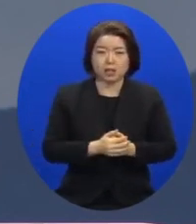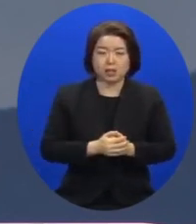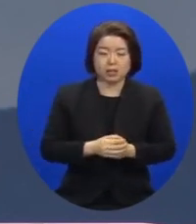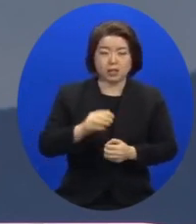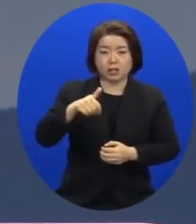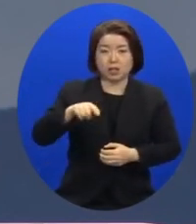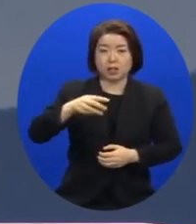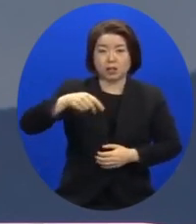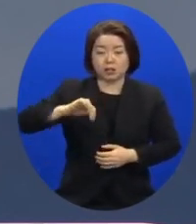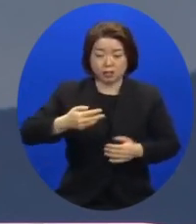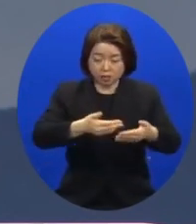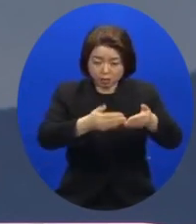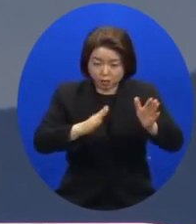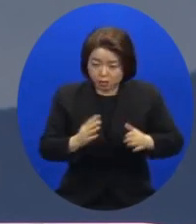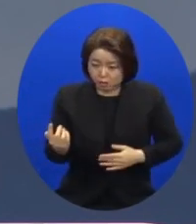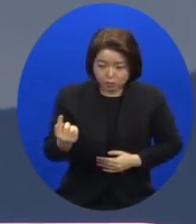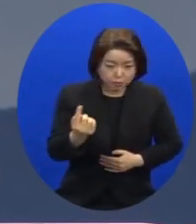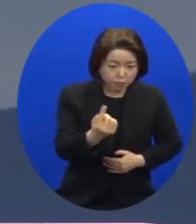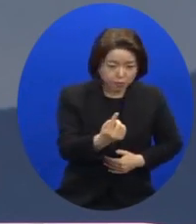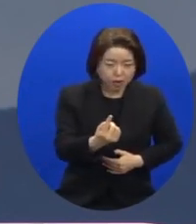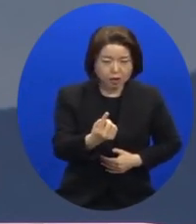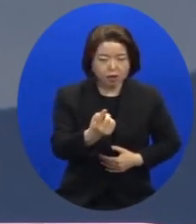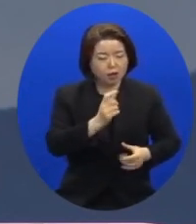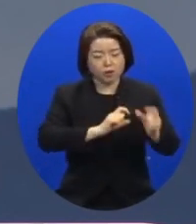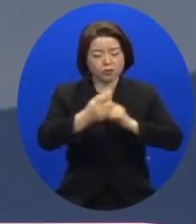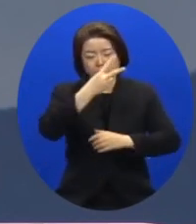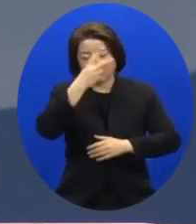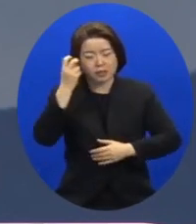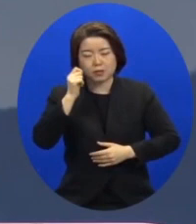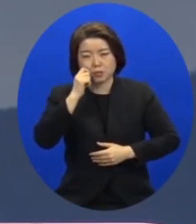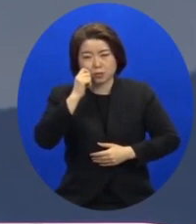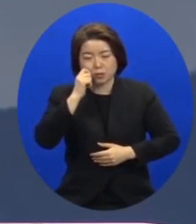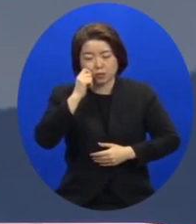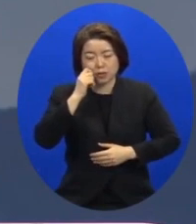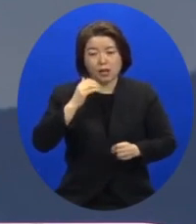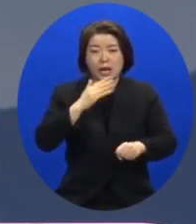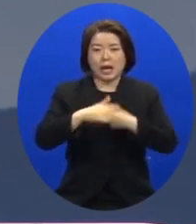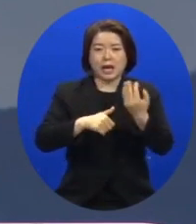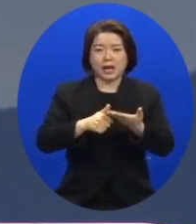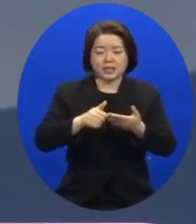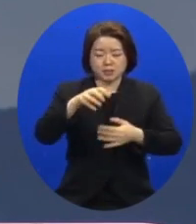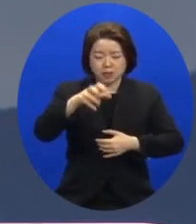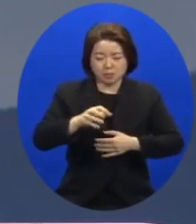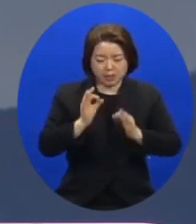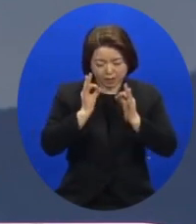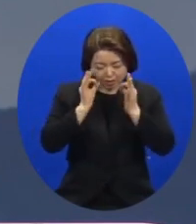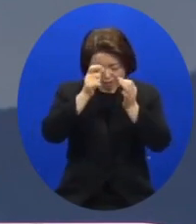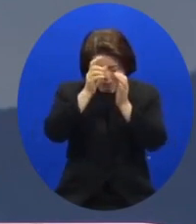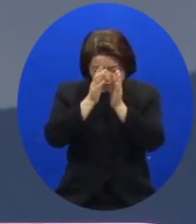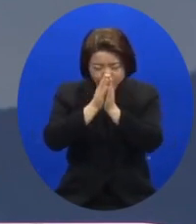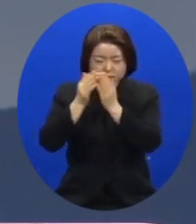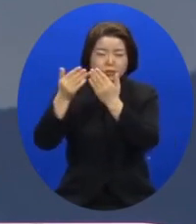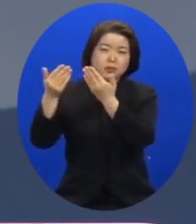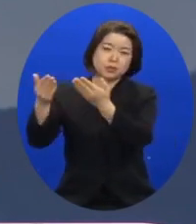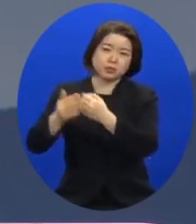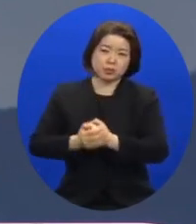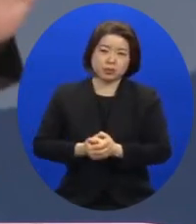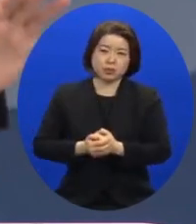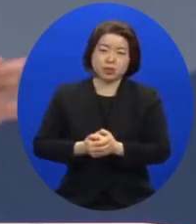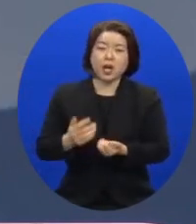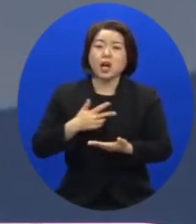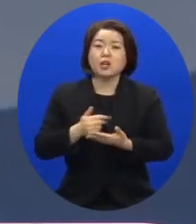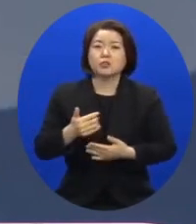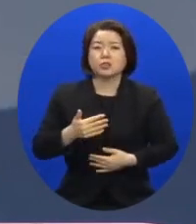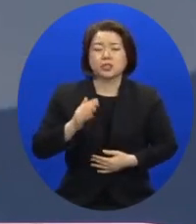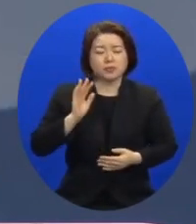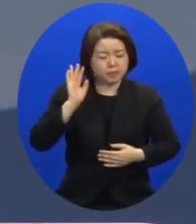나왔습니다 더이상 잠이 안 왔어요 하나님 앞에 간절히 기도하는데 주님 제가 더 이상